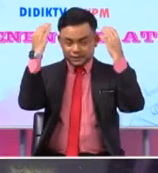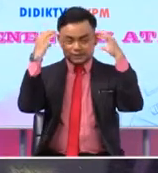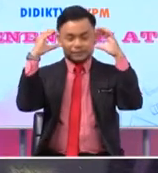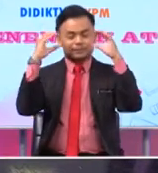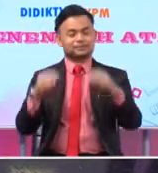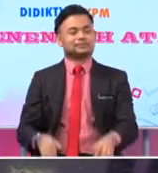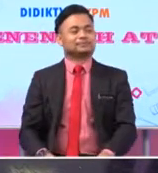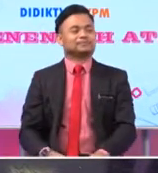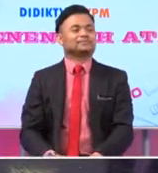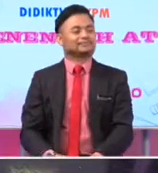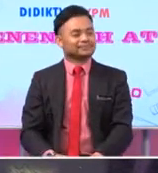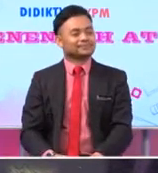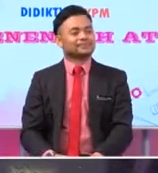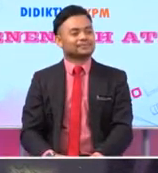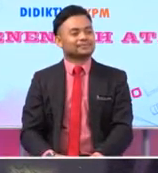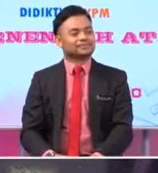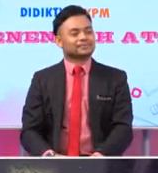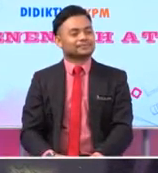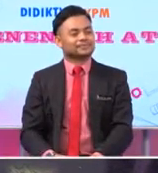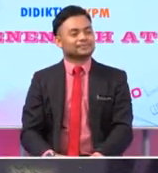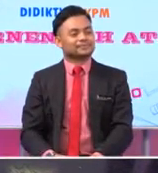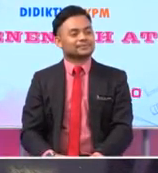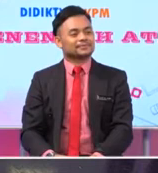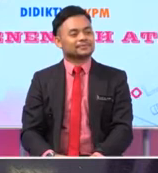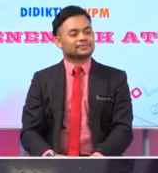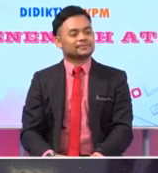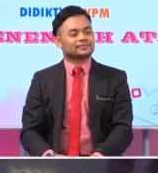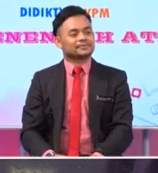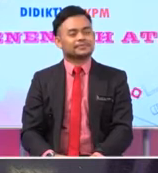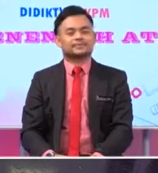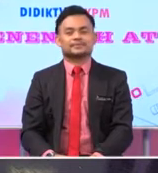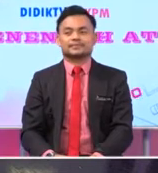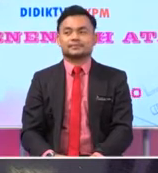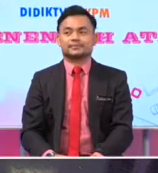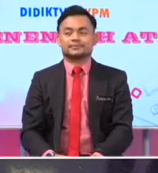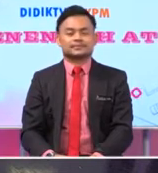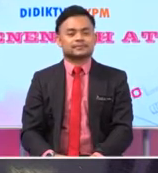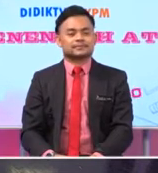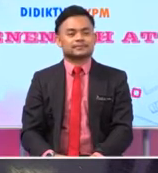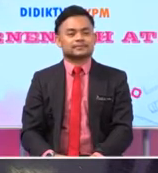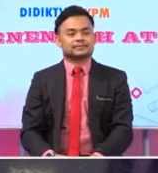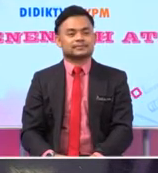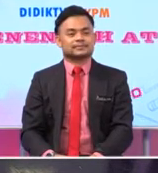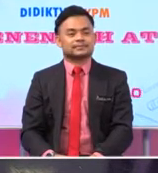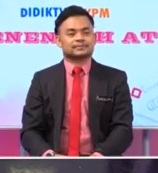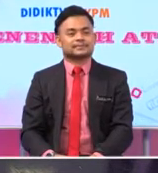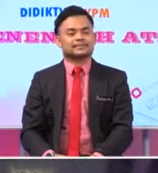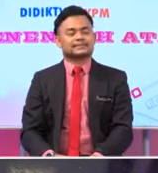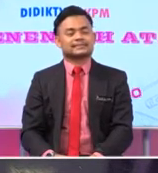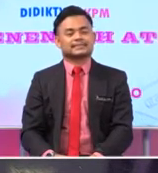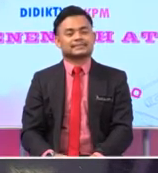oke hadiah Oke Oke jadi sebab Mira dapat Jawa juga Mira dapat 1 token